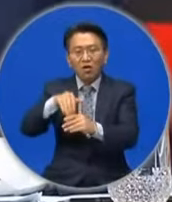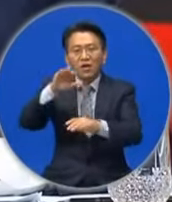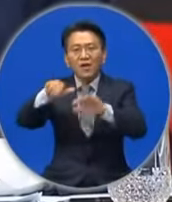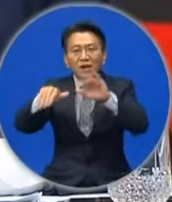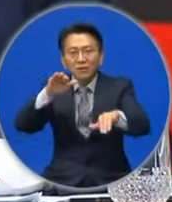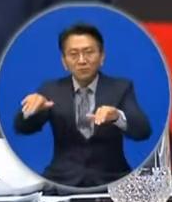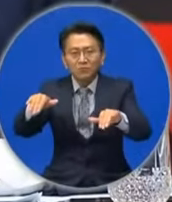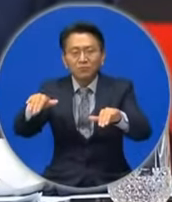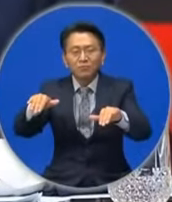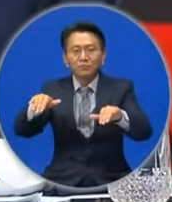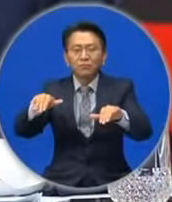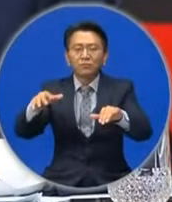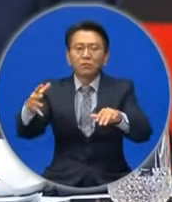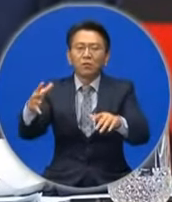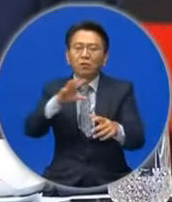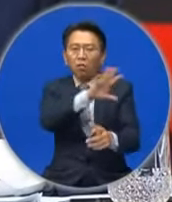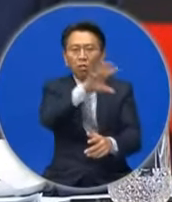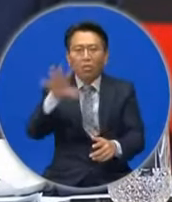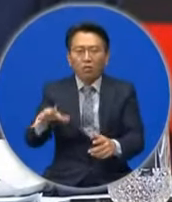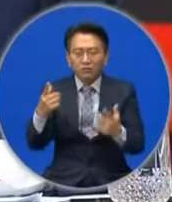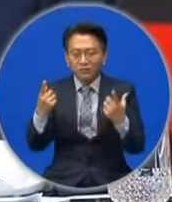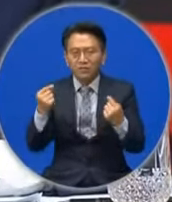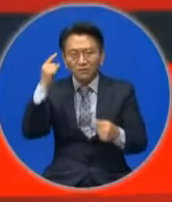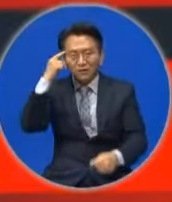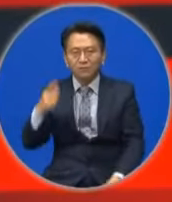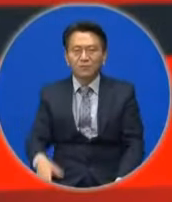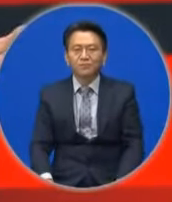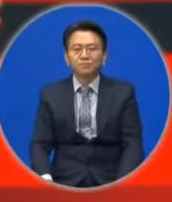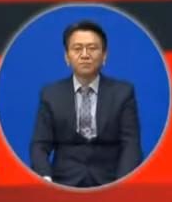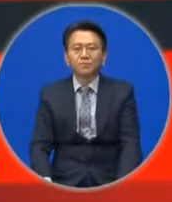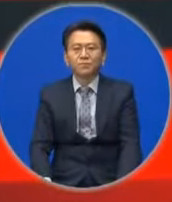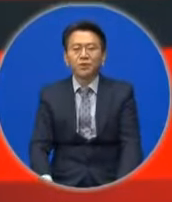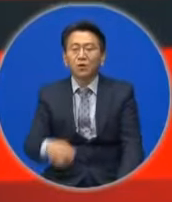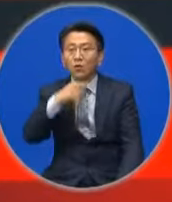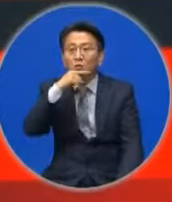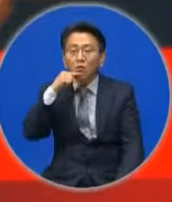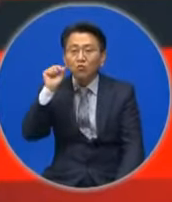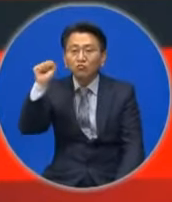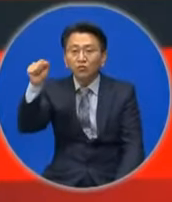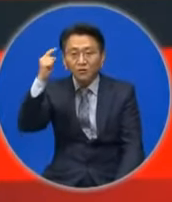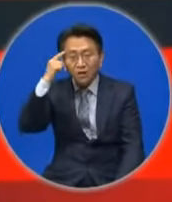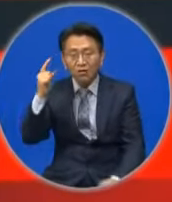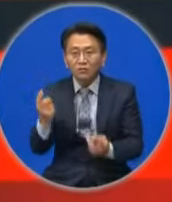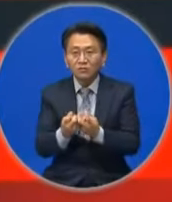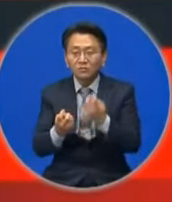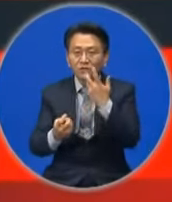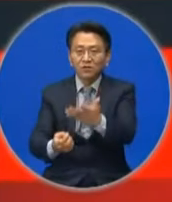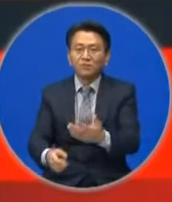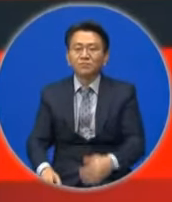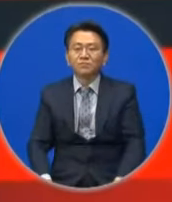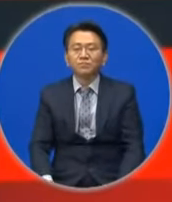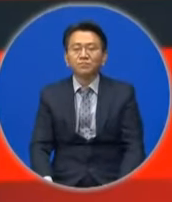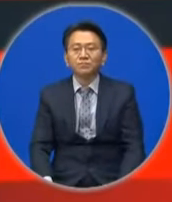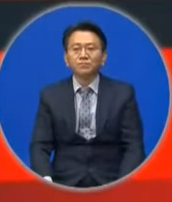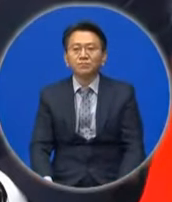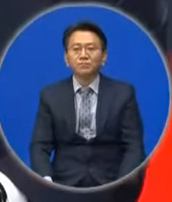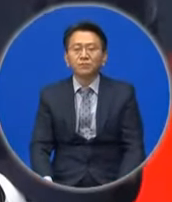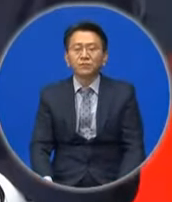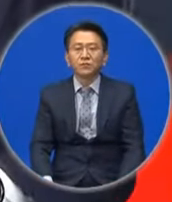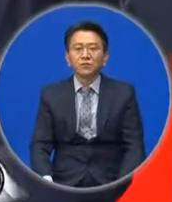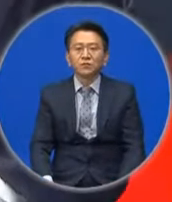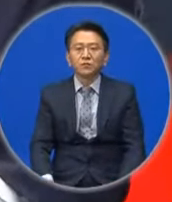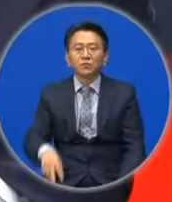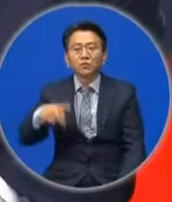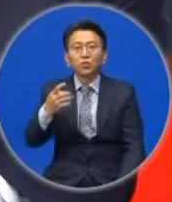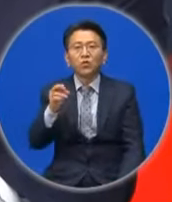경선의 재판이라고 생각됩니다. 네. 네. 우리 저 홍준표 후보님이 여기에 대해서 어떻게 생각하십니까? 지금 다 들으셨는데 이 송영길 대표의 이